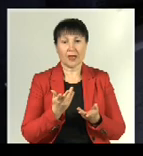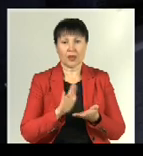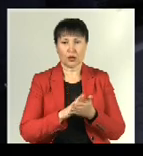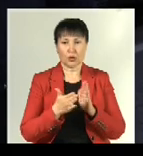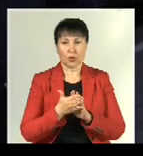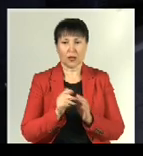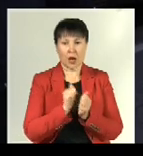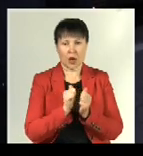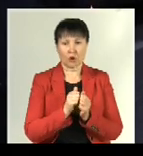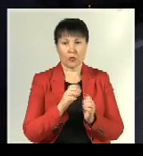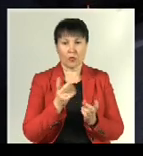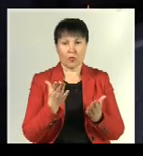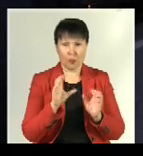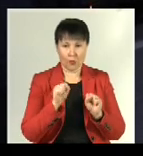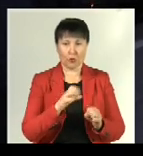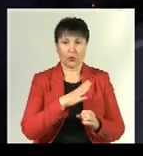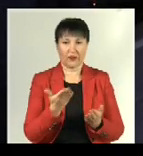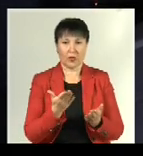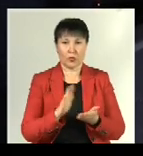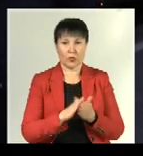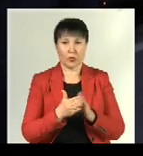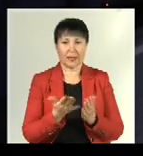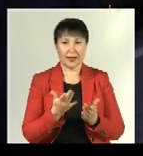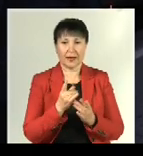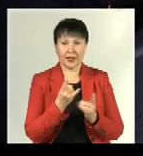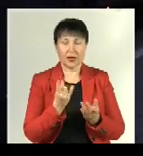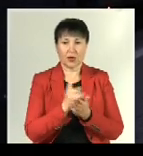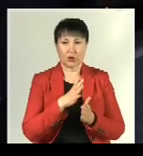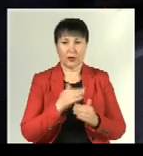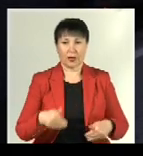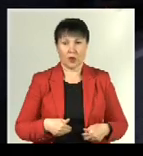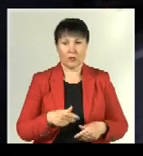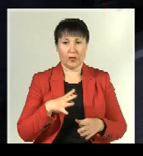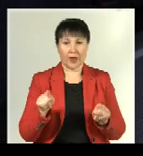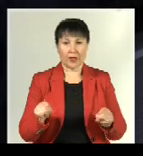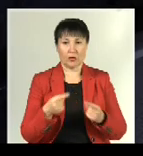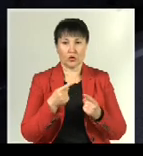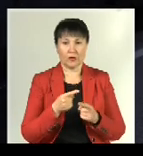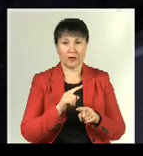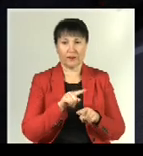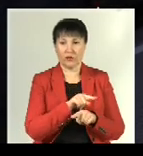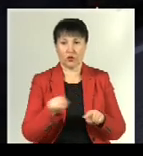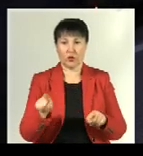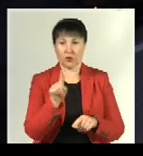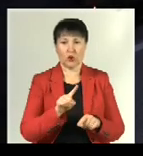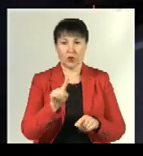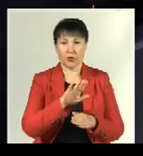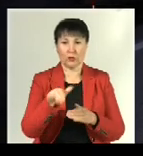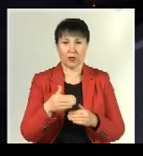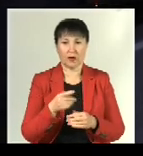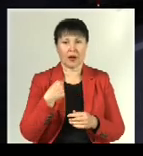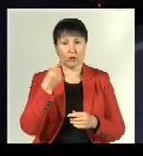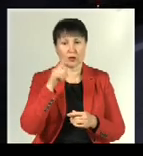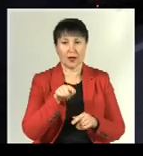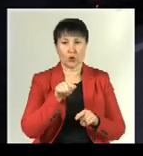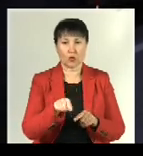такая, что каждый может из нас оказаться, и дети не должны быть голодными, безусловно. Поэтому было организовано буквально в течение часа после того, как мы узнали, что